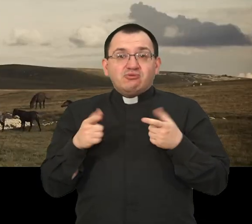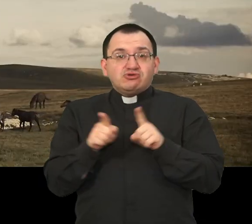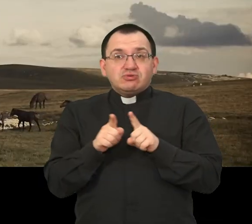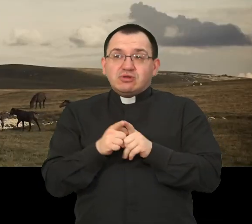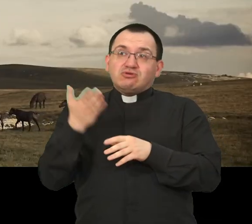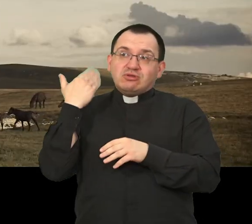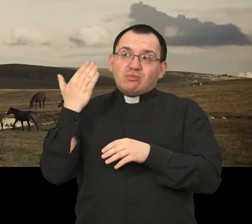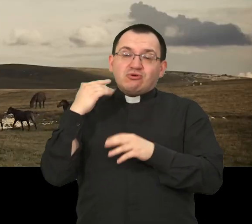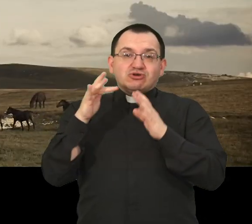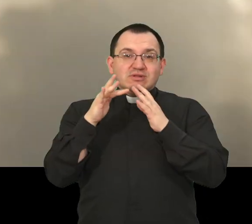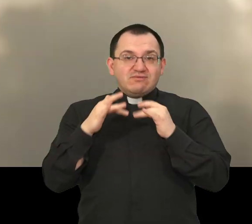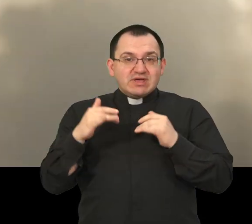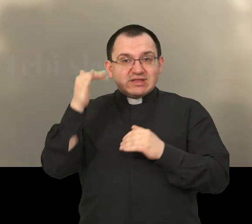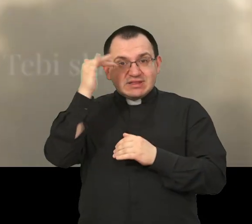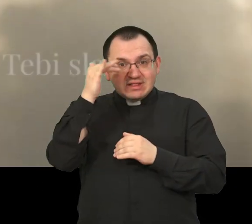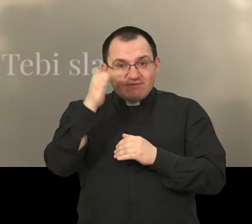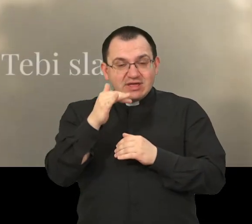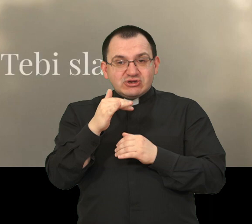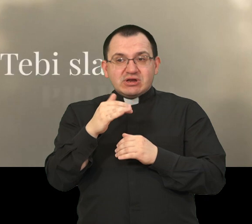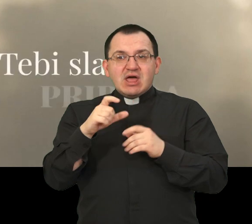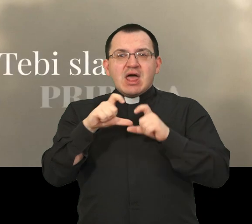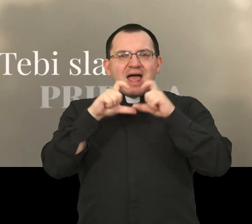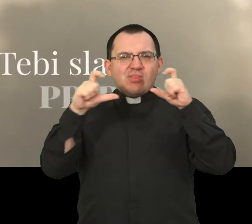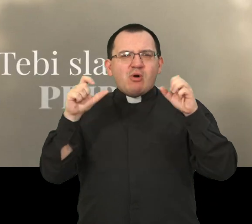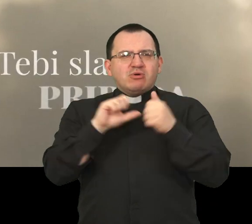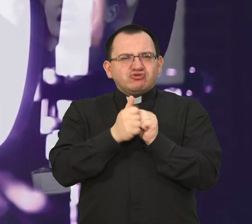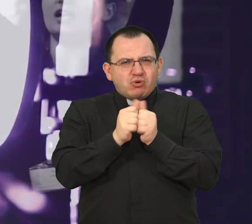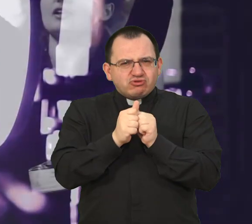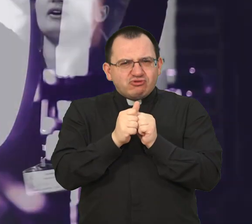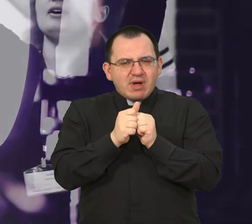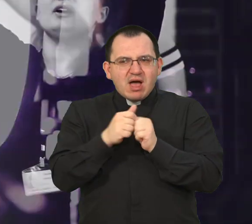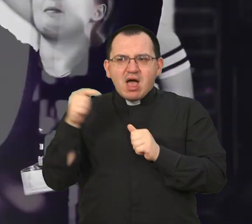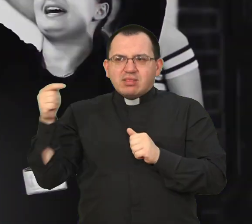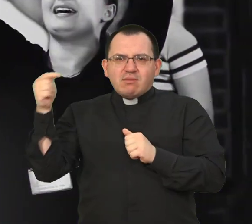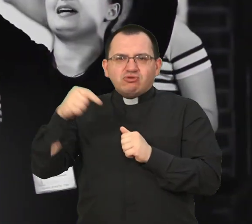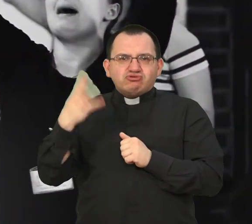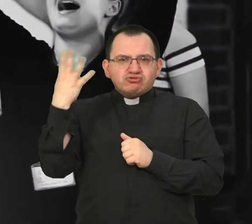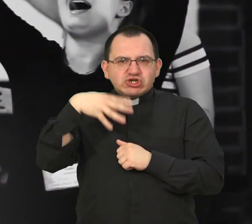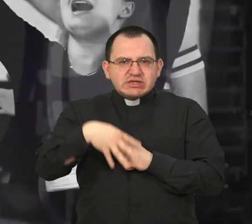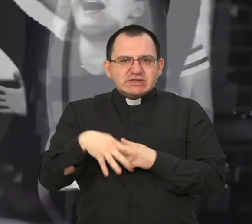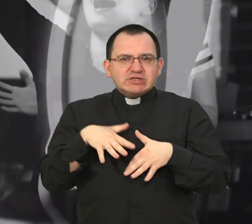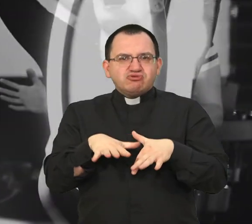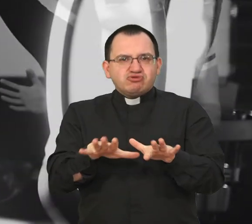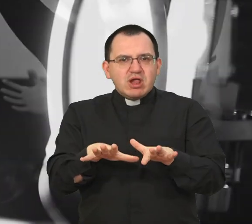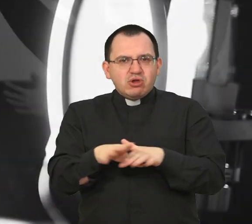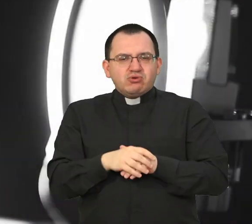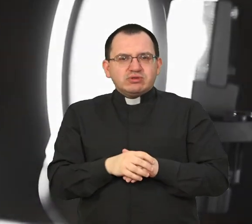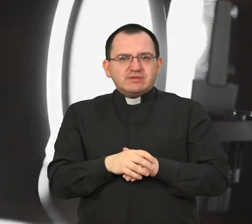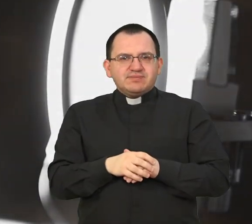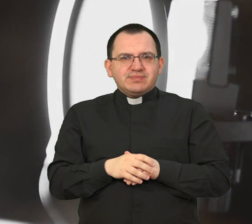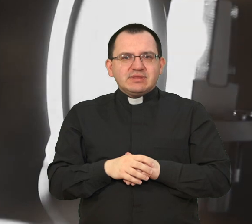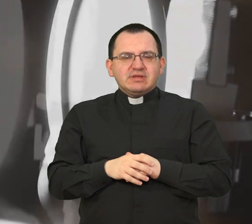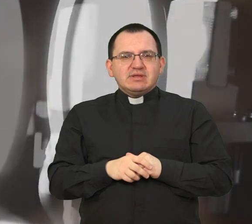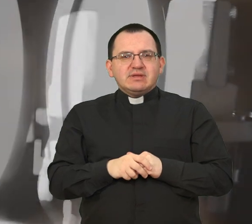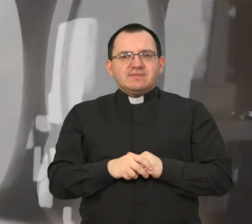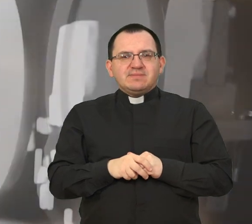i proteklog vikenda na večeri slavljenja u Domu sportova. Tražila se naime ulaznica više. A zašto? Buljan je